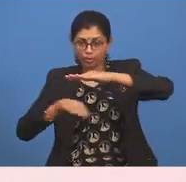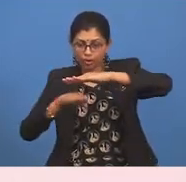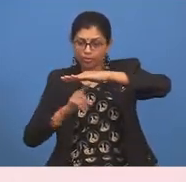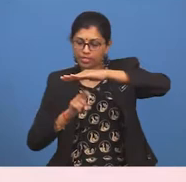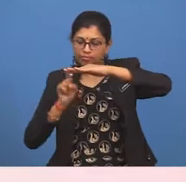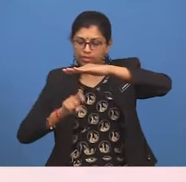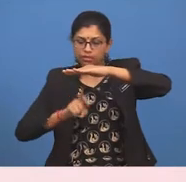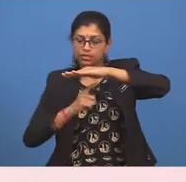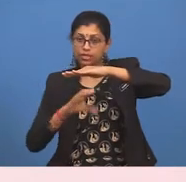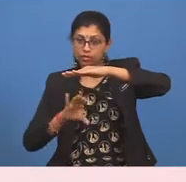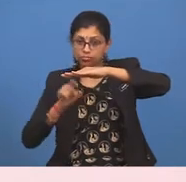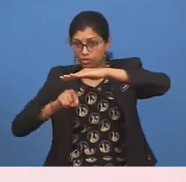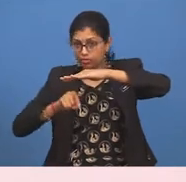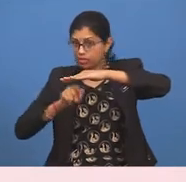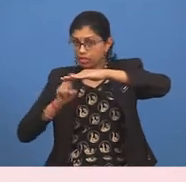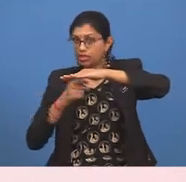180%.